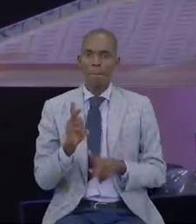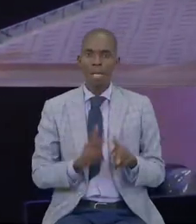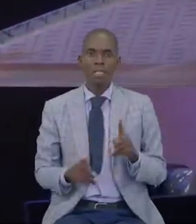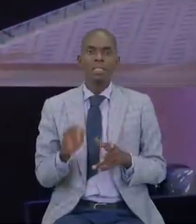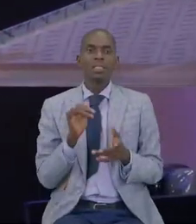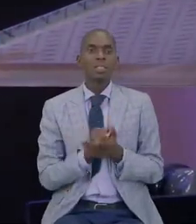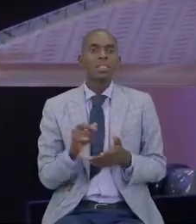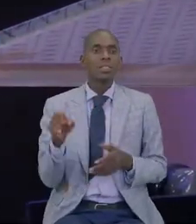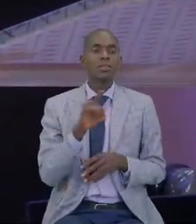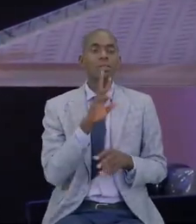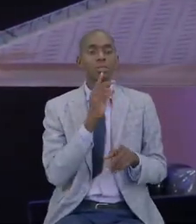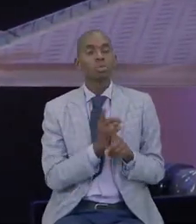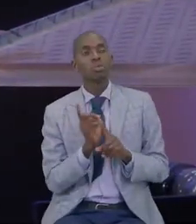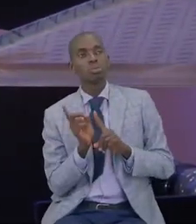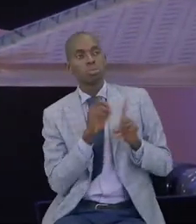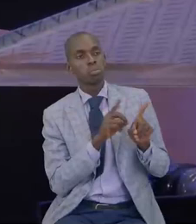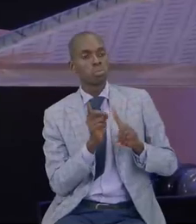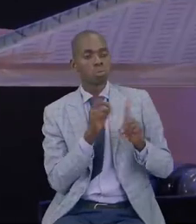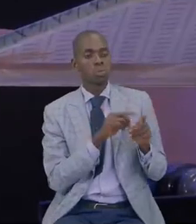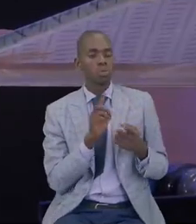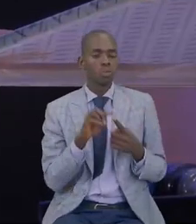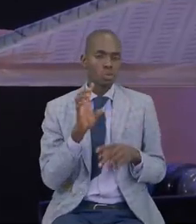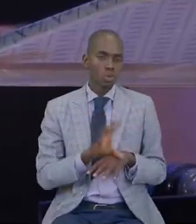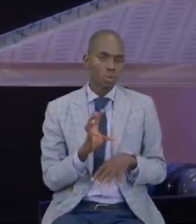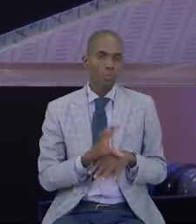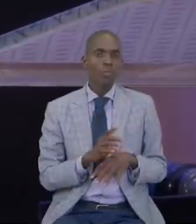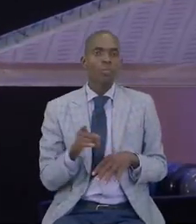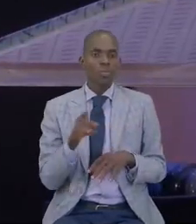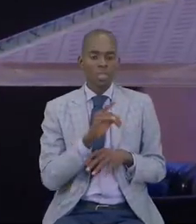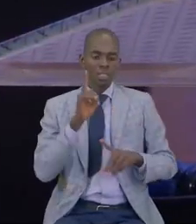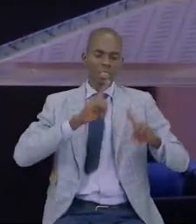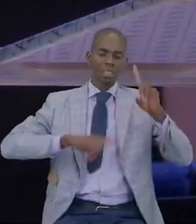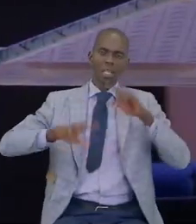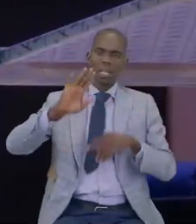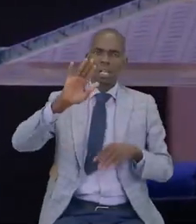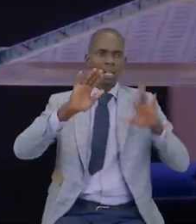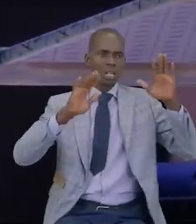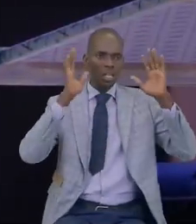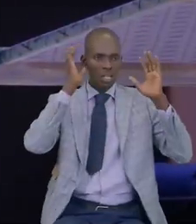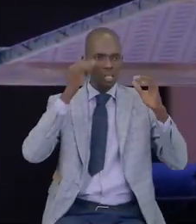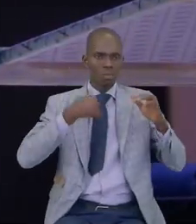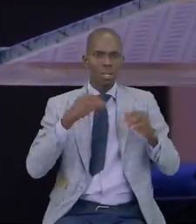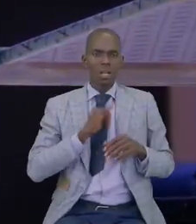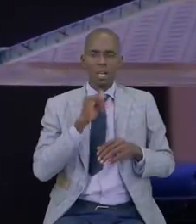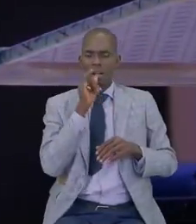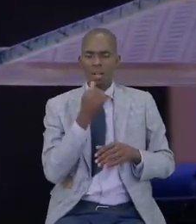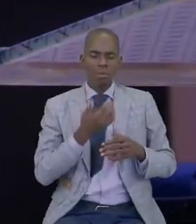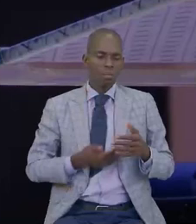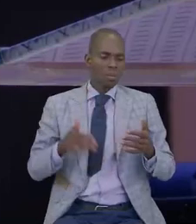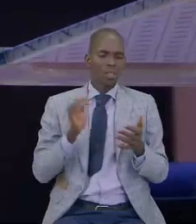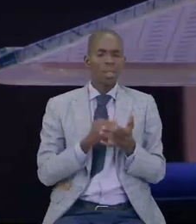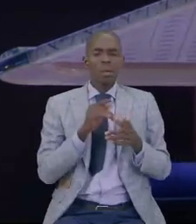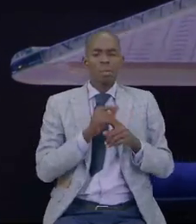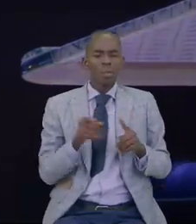seulement à l'église. Ils viennent ici. Ils nous disent qu'ils sont nés de nouveau. Mais ils ne veulent pas tenir par la parole de Dieu. Tu